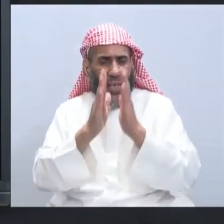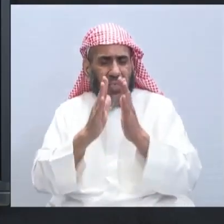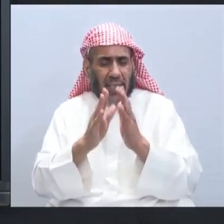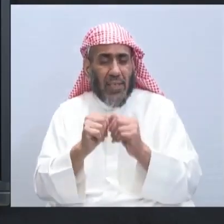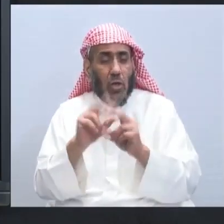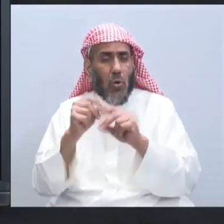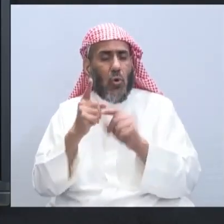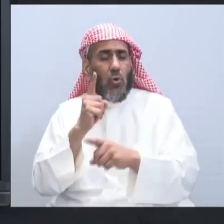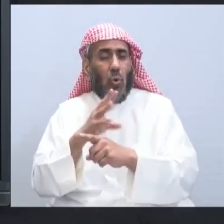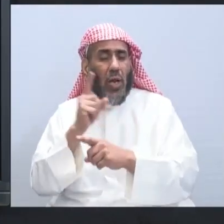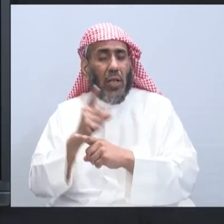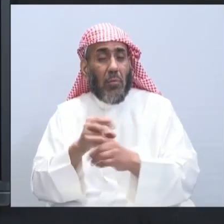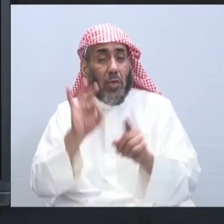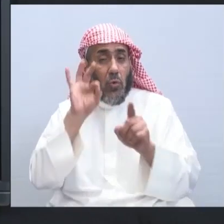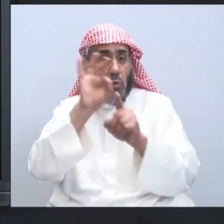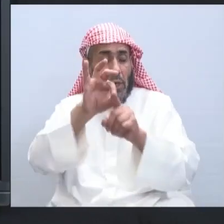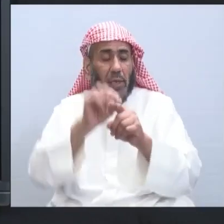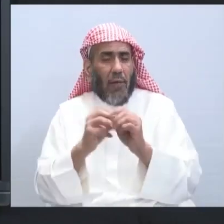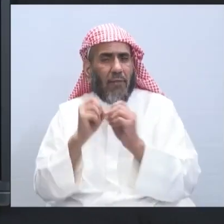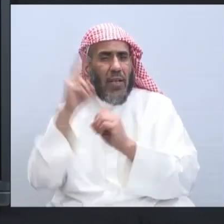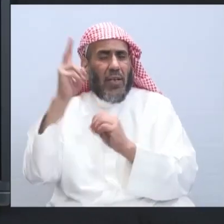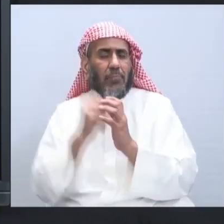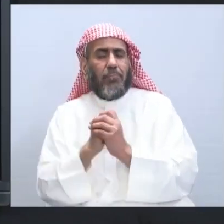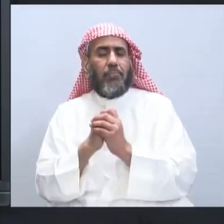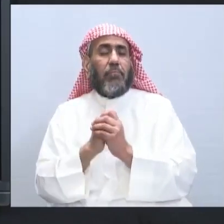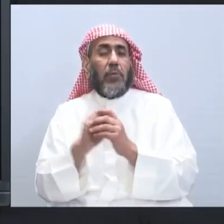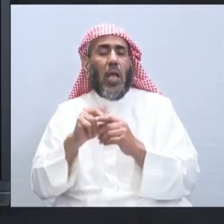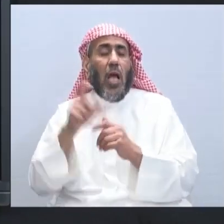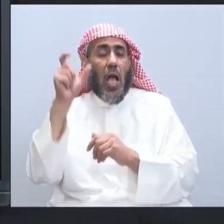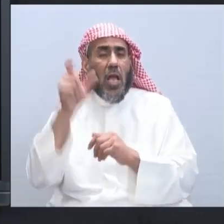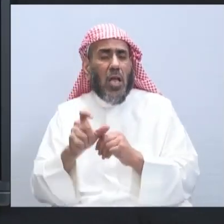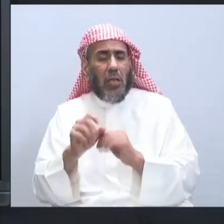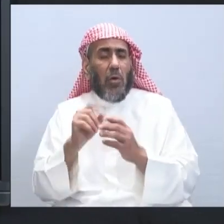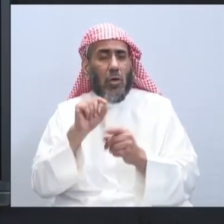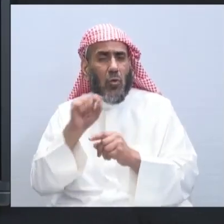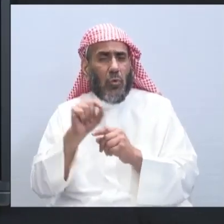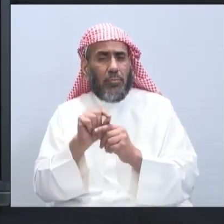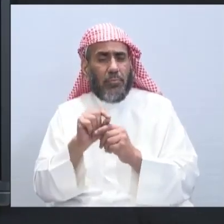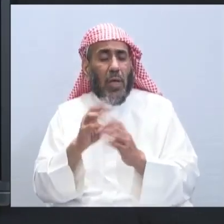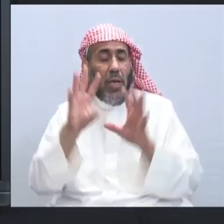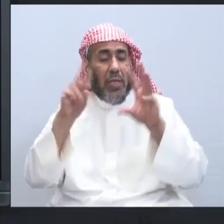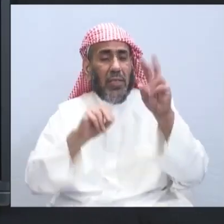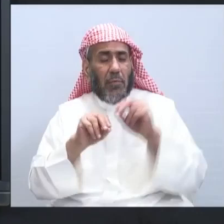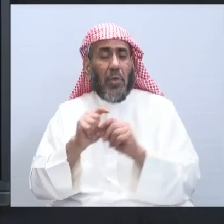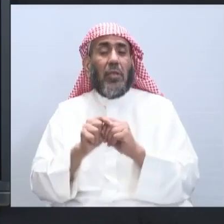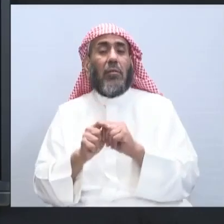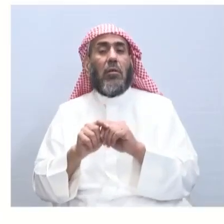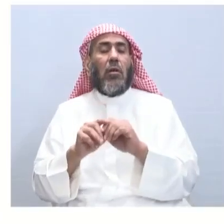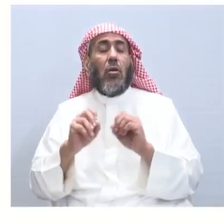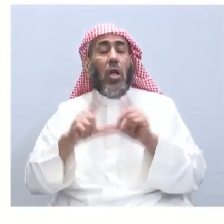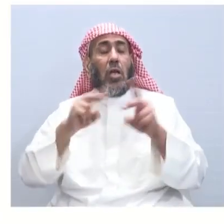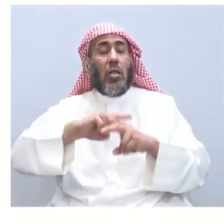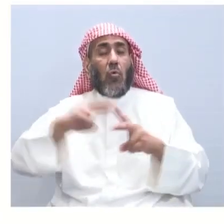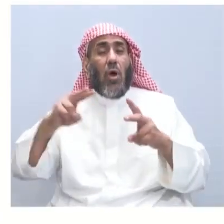كبها يريد هو ان يوصل اليك يعني الفكره عند عند اي كاتب من الكتاب ان يذكر القصه بهذه الطريقه طبعا ظهرت